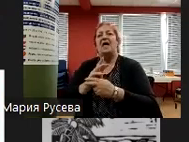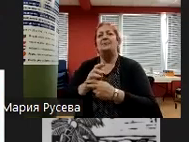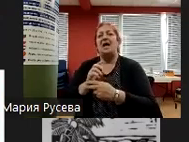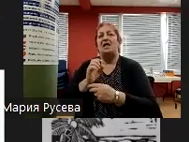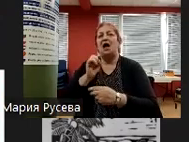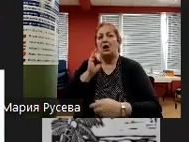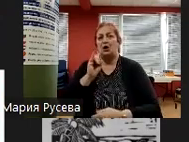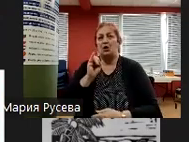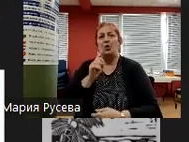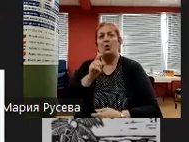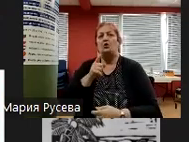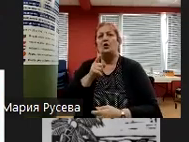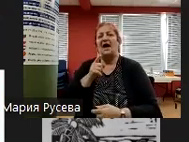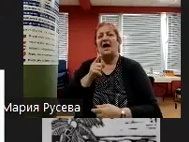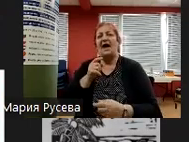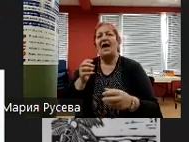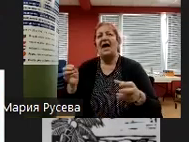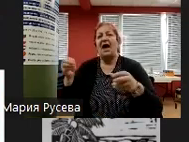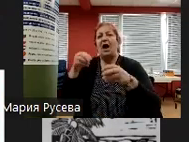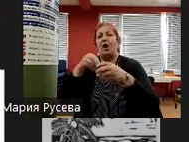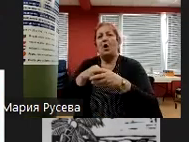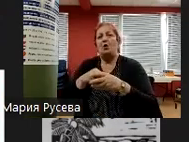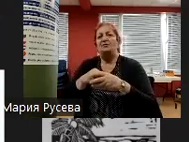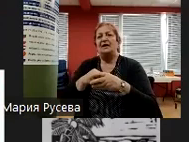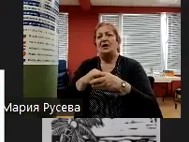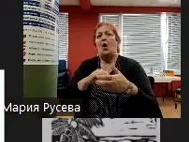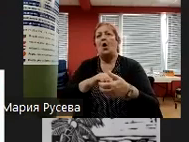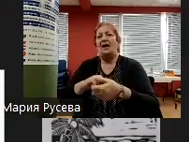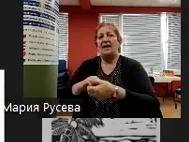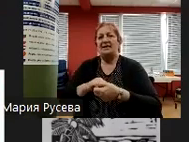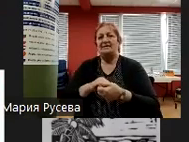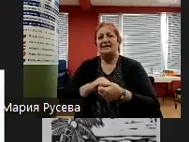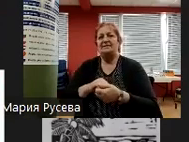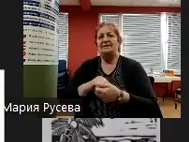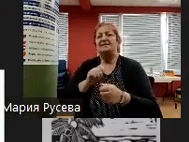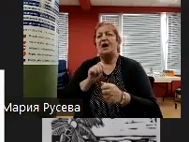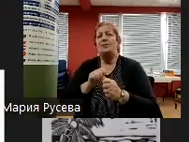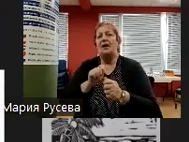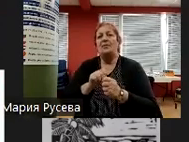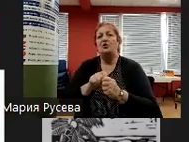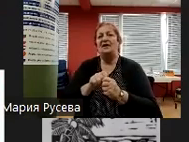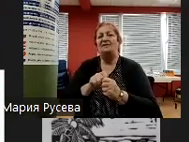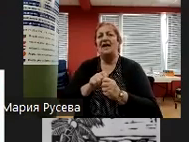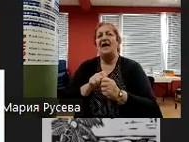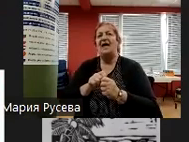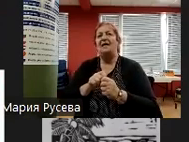W3C. Това е конвенция някаква на организации за разработване на уебсайтове.